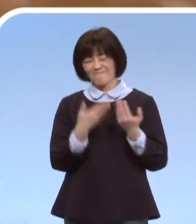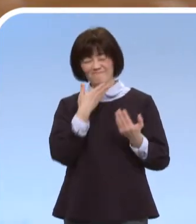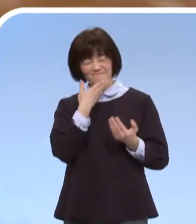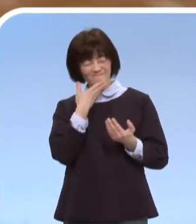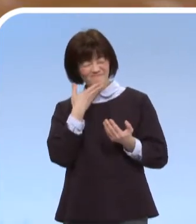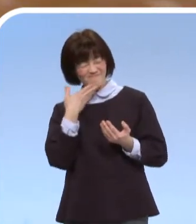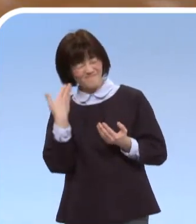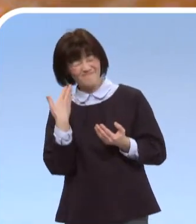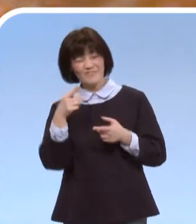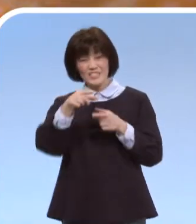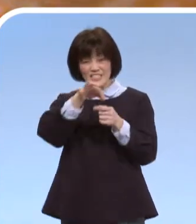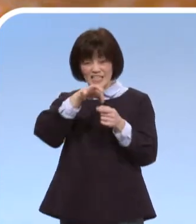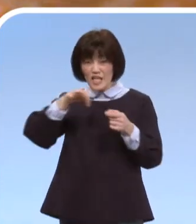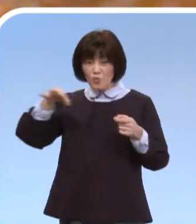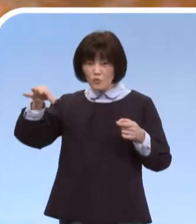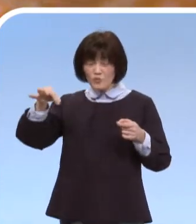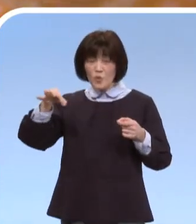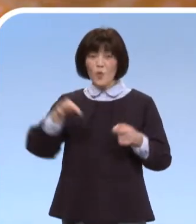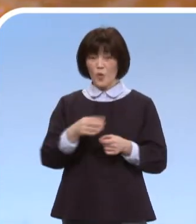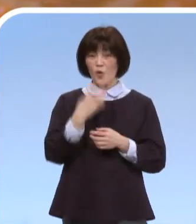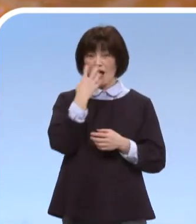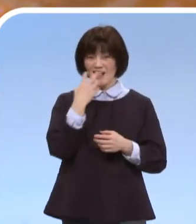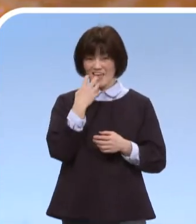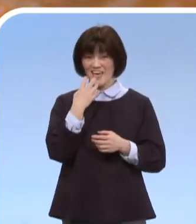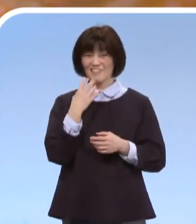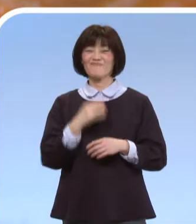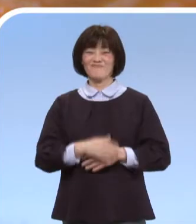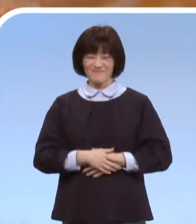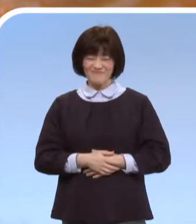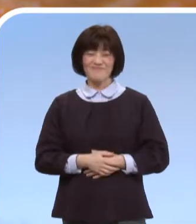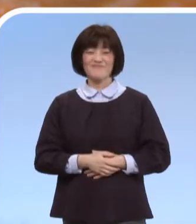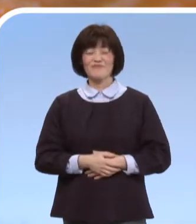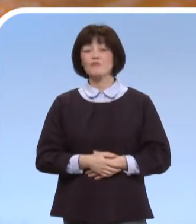した絶品レトルトカレーです。